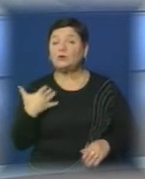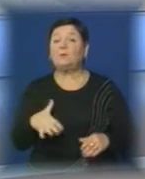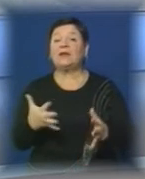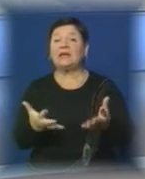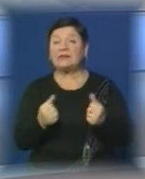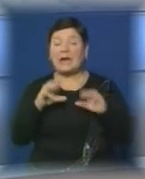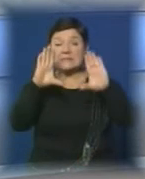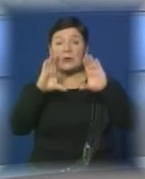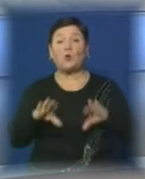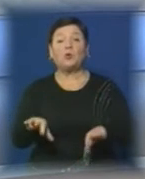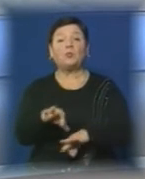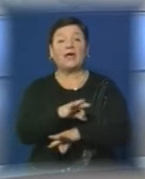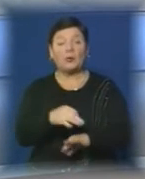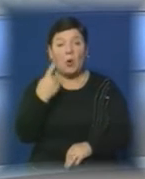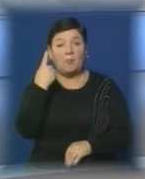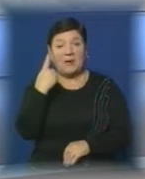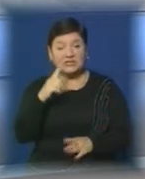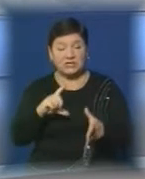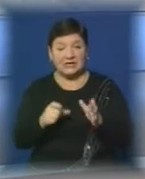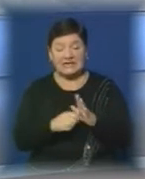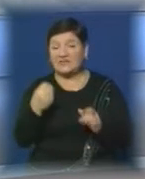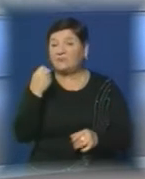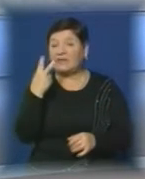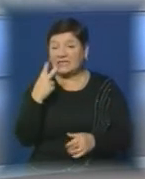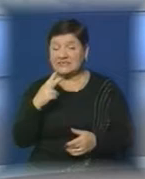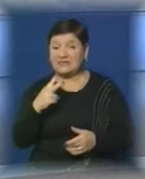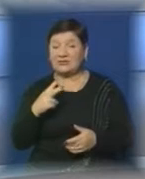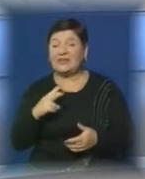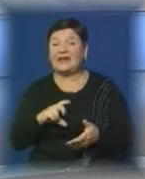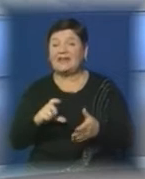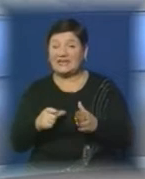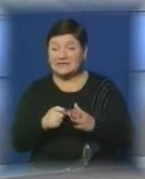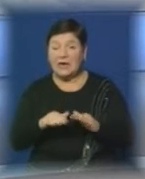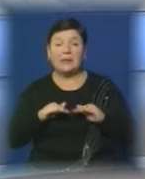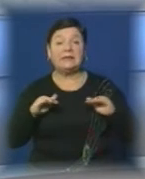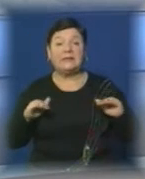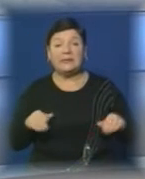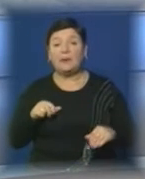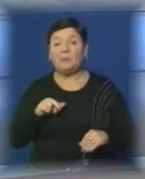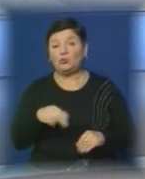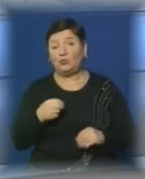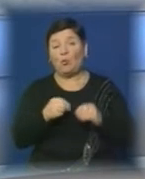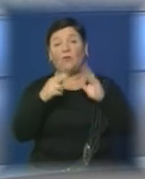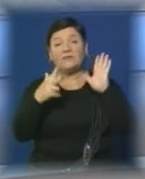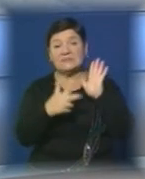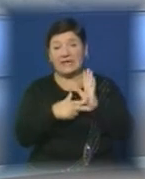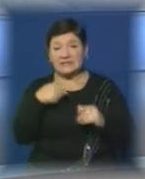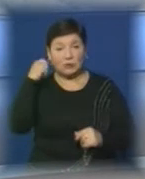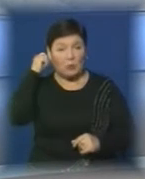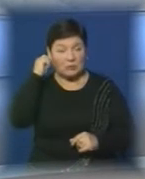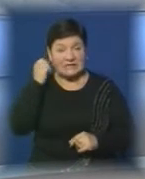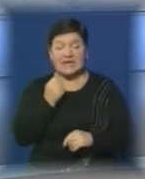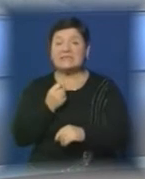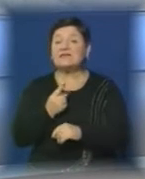прийняття законопроекту в перший клас 12-річної оновленої школи діти підуть у 2018 році. За